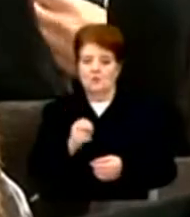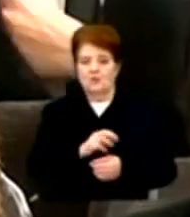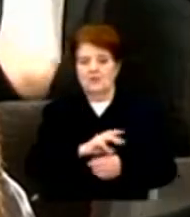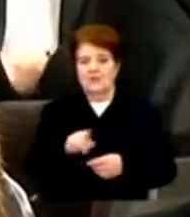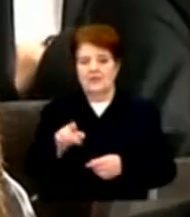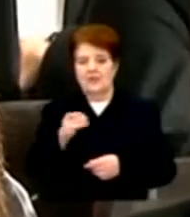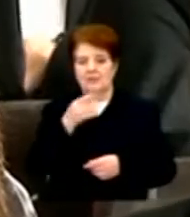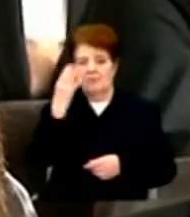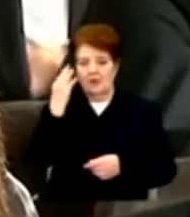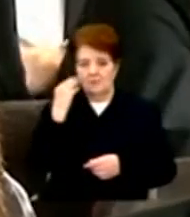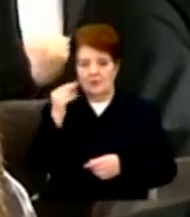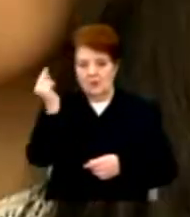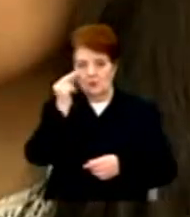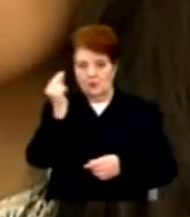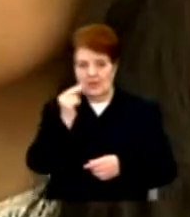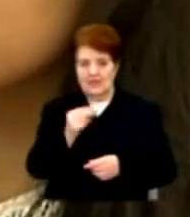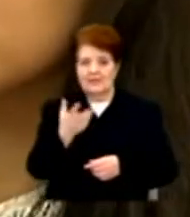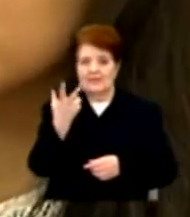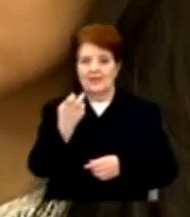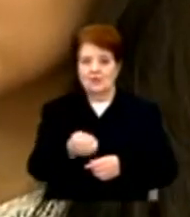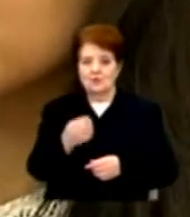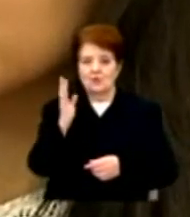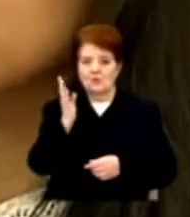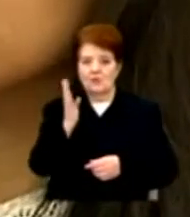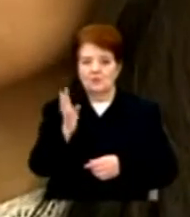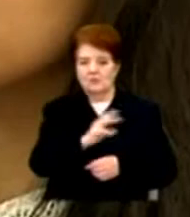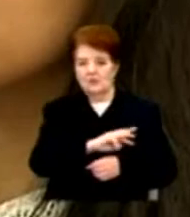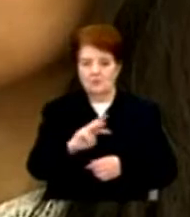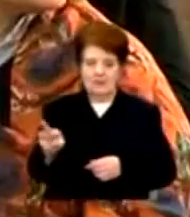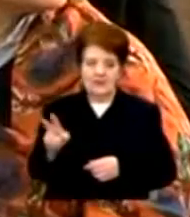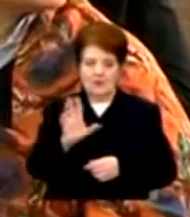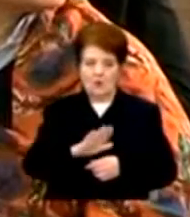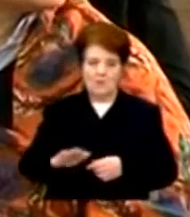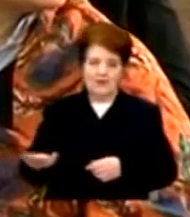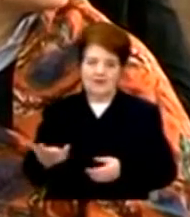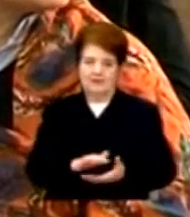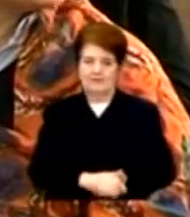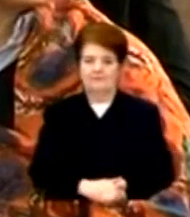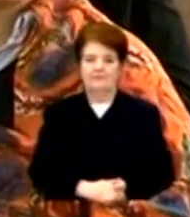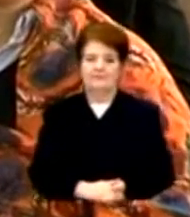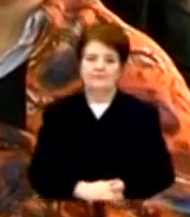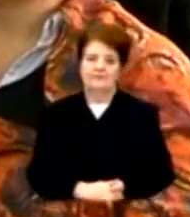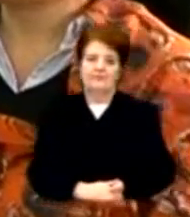din Republica Moldova studiază aproximativ 340.000 de copii.